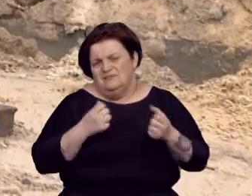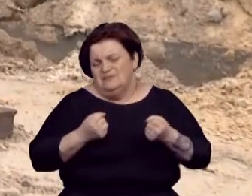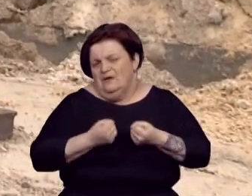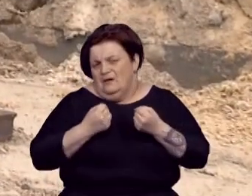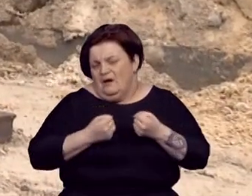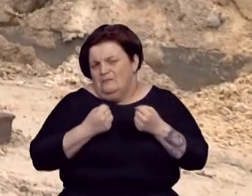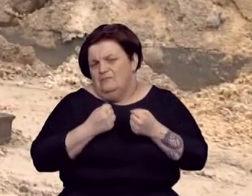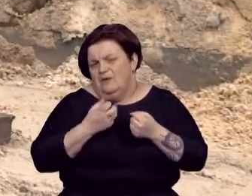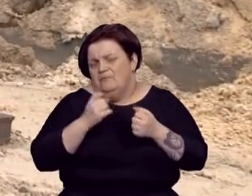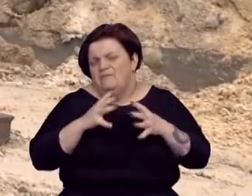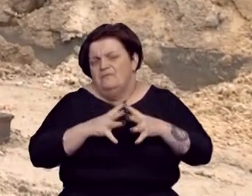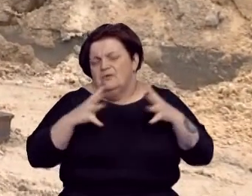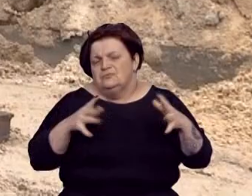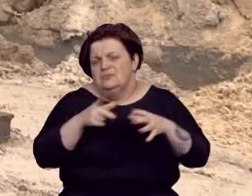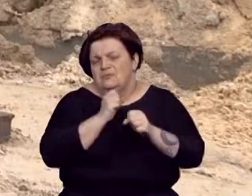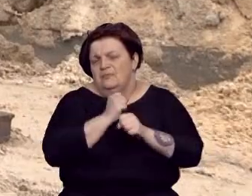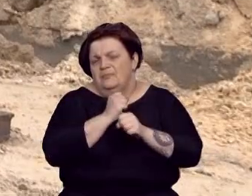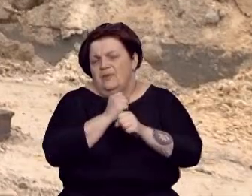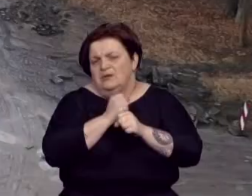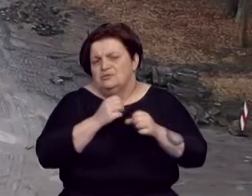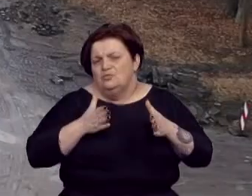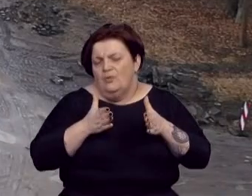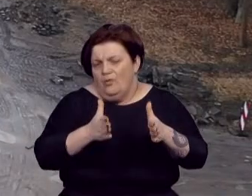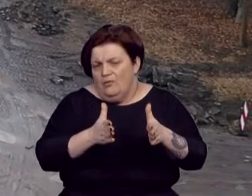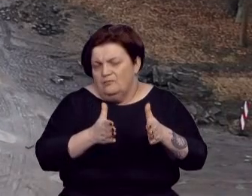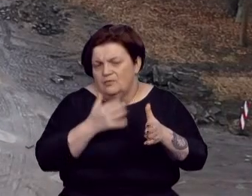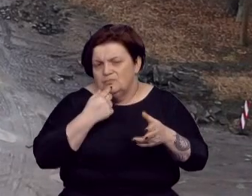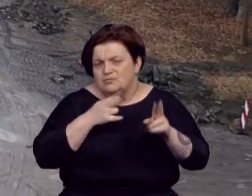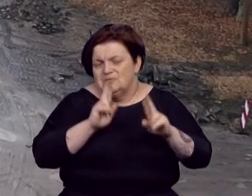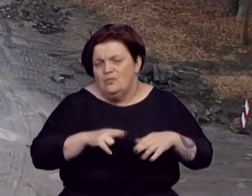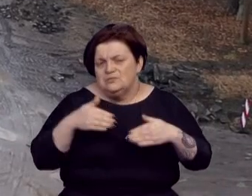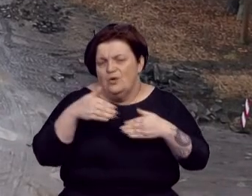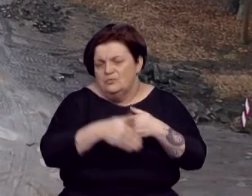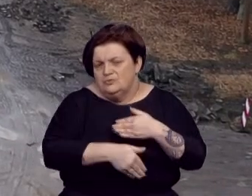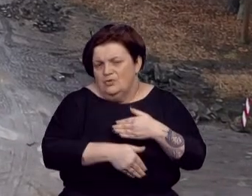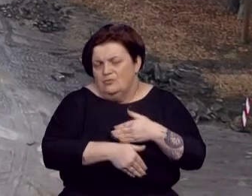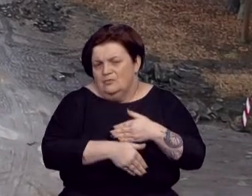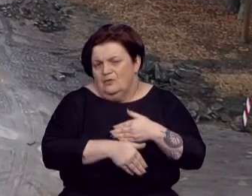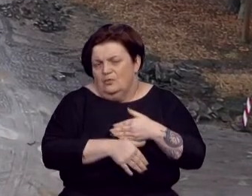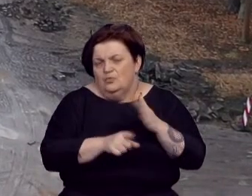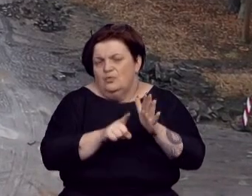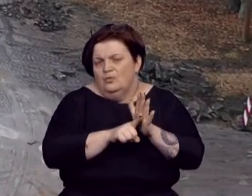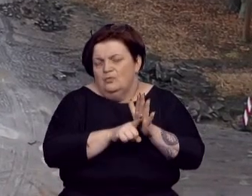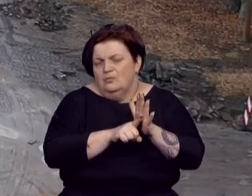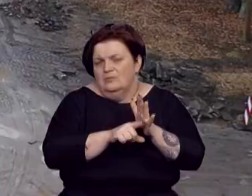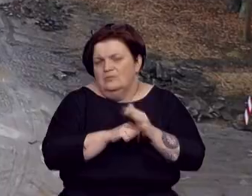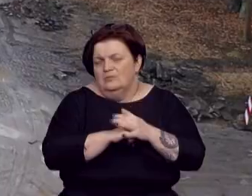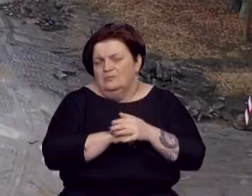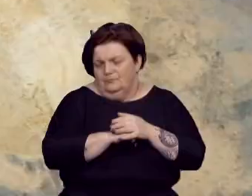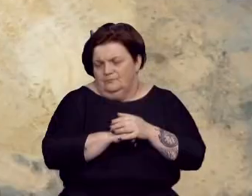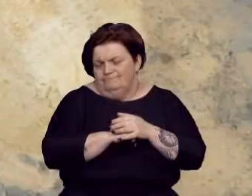Staramy się, żeby większość tych prac drogowych zostało zakończone